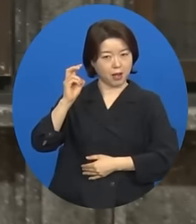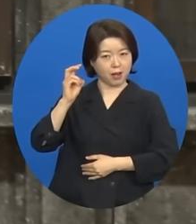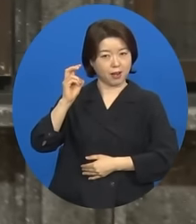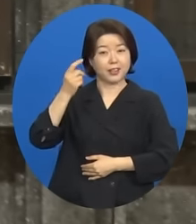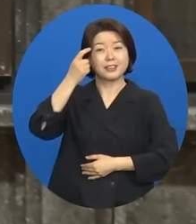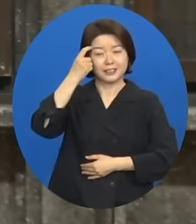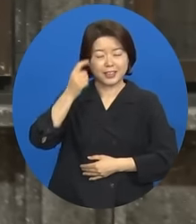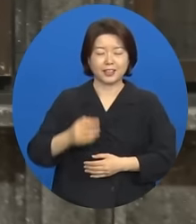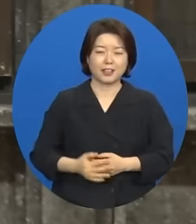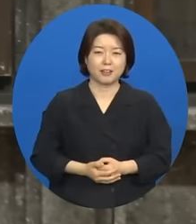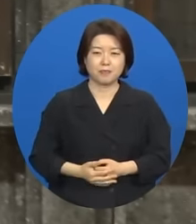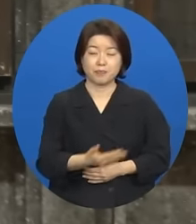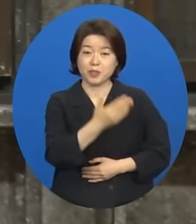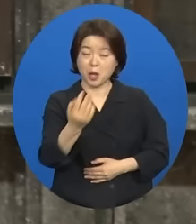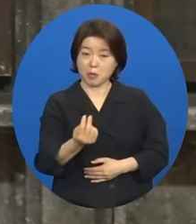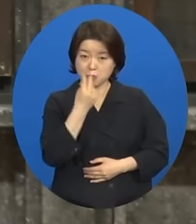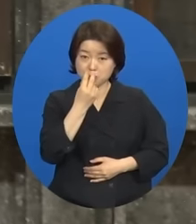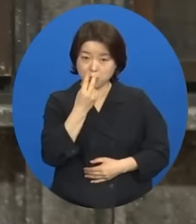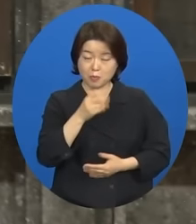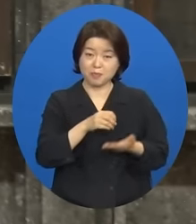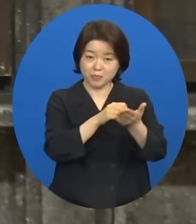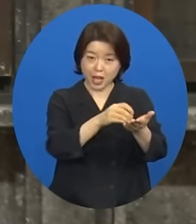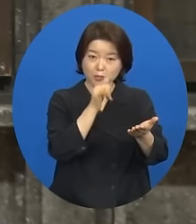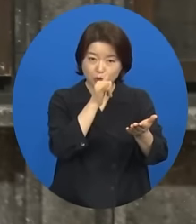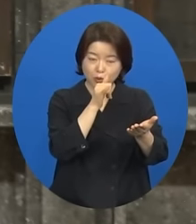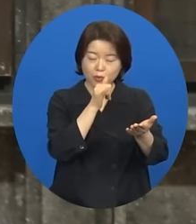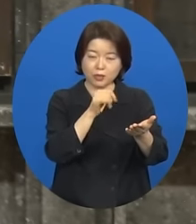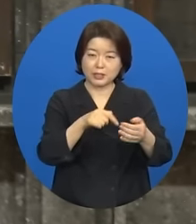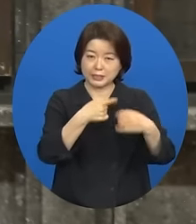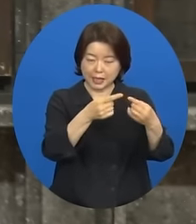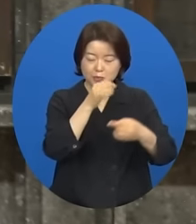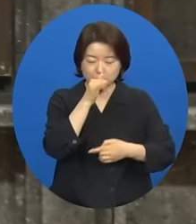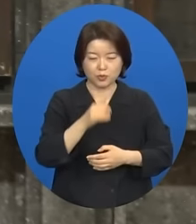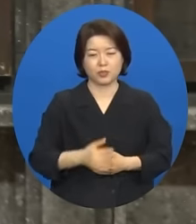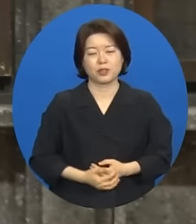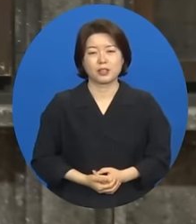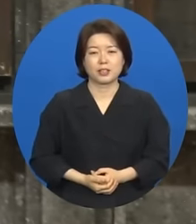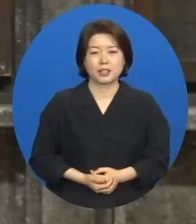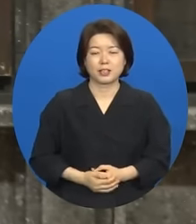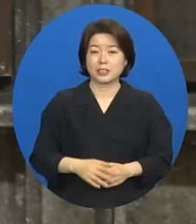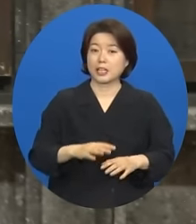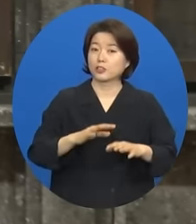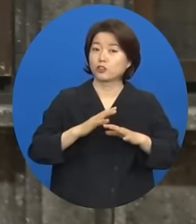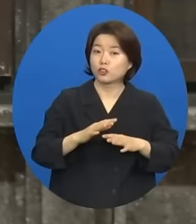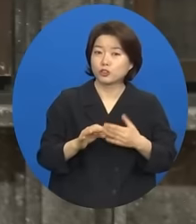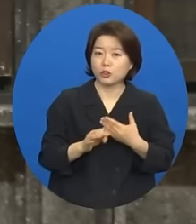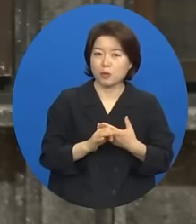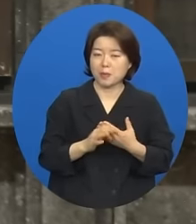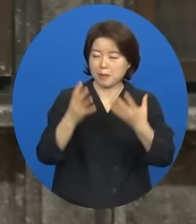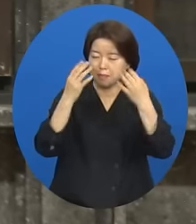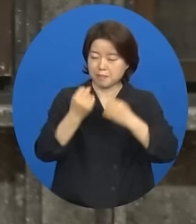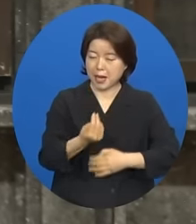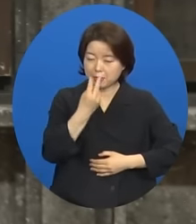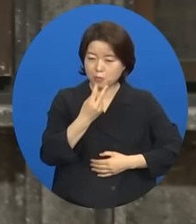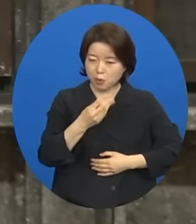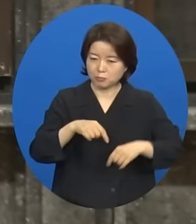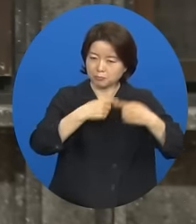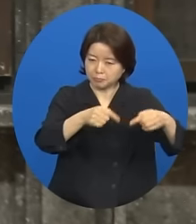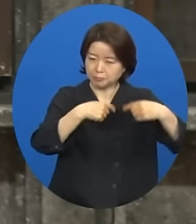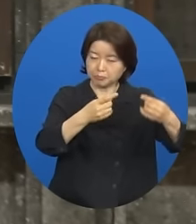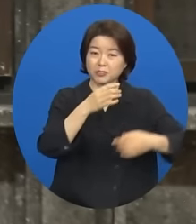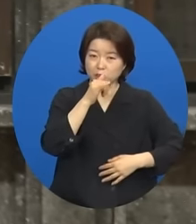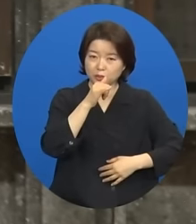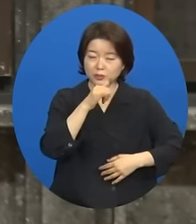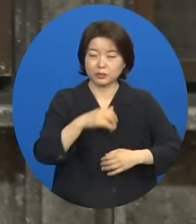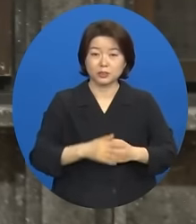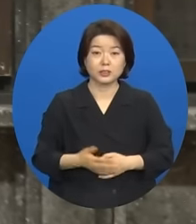여러분 보험이 드셨죠? 드셨을 텐데 많은 분들이 두려우면 많은 보험을 들 수 있겠죠. 근데